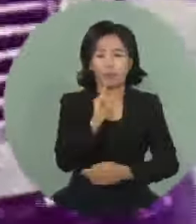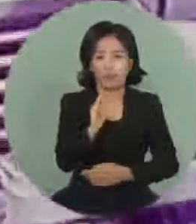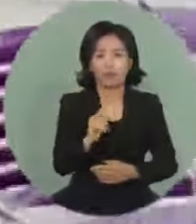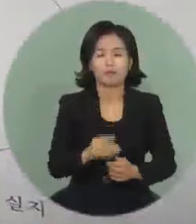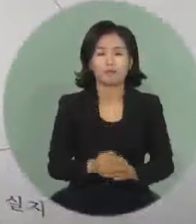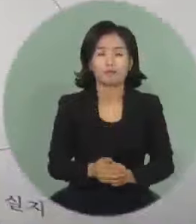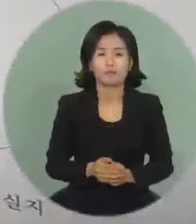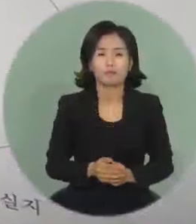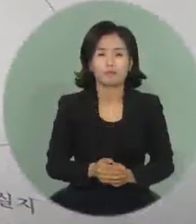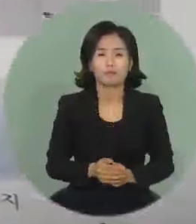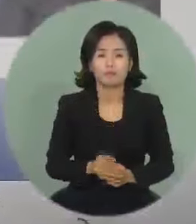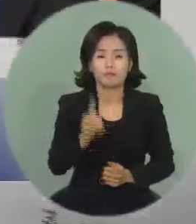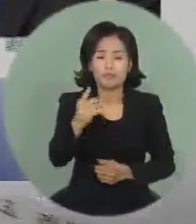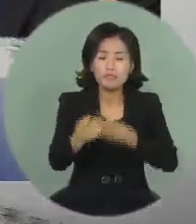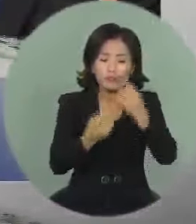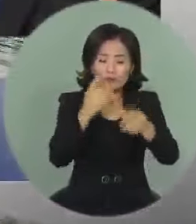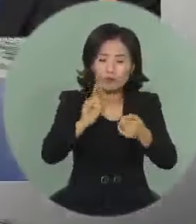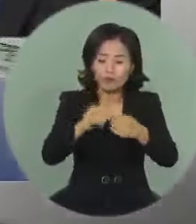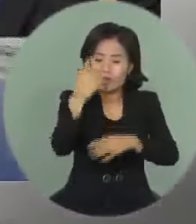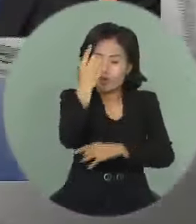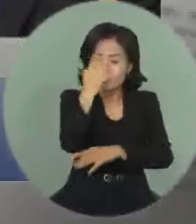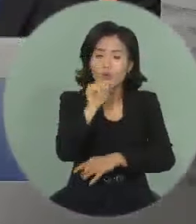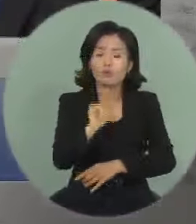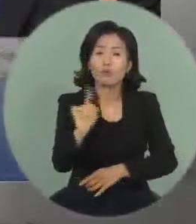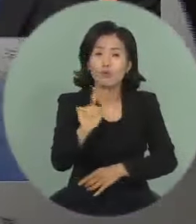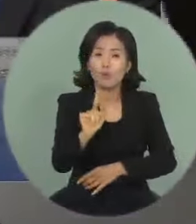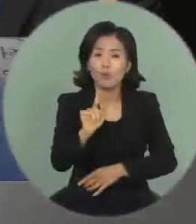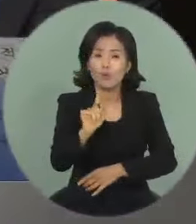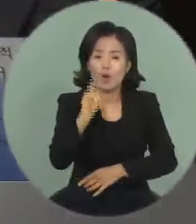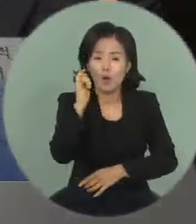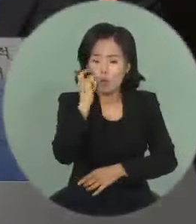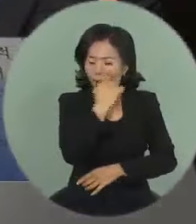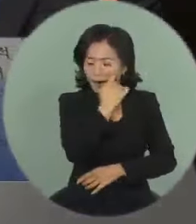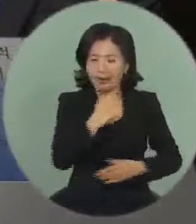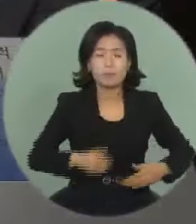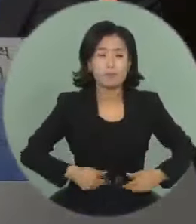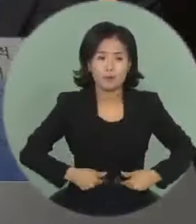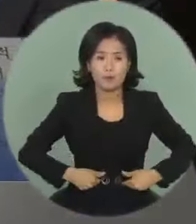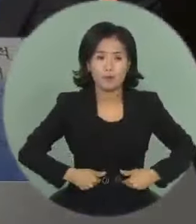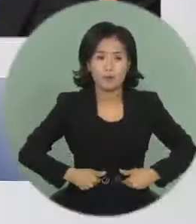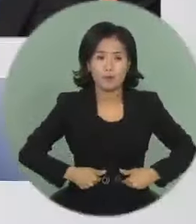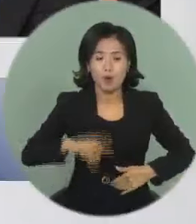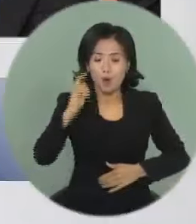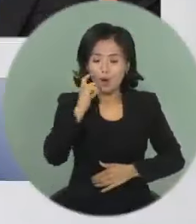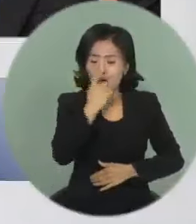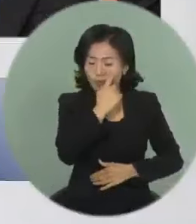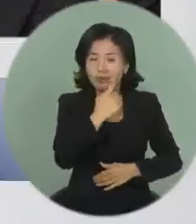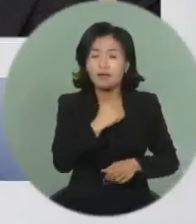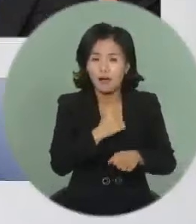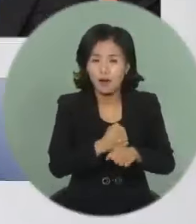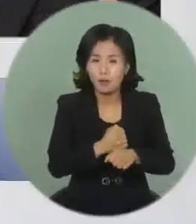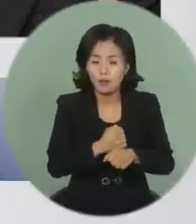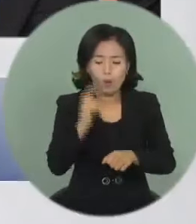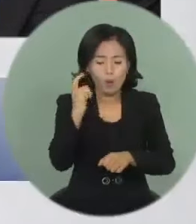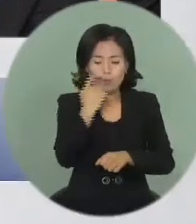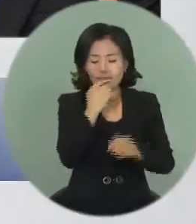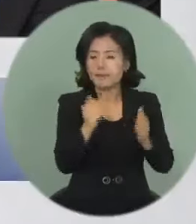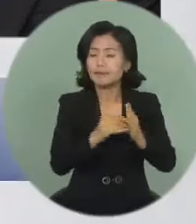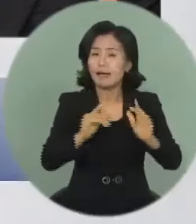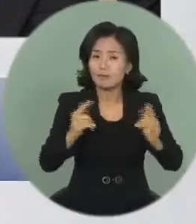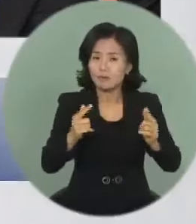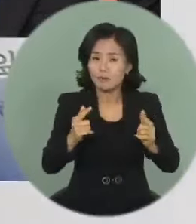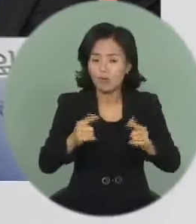입장입니다이 진술은 기본적으로 검증 절차를 거쳐야 되거든요 검증하고 검증으로 끝나는게